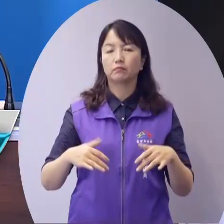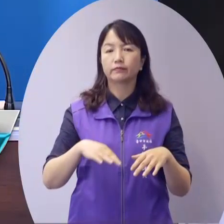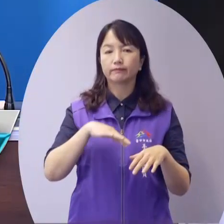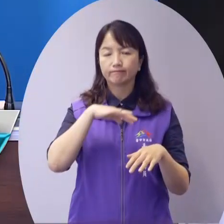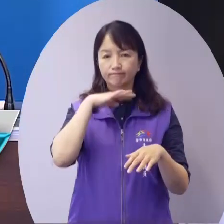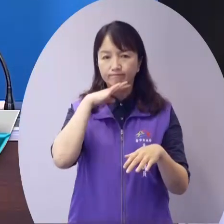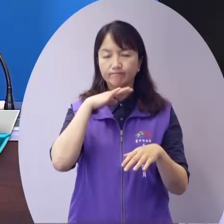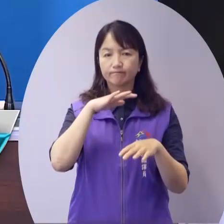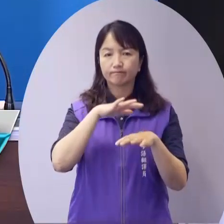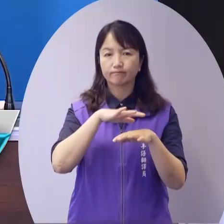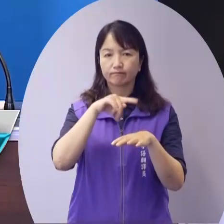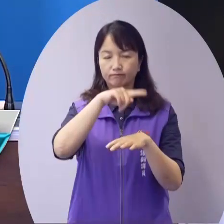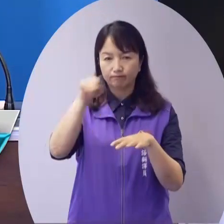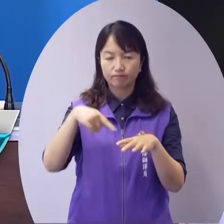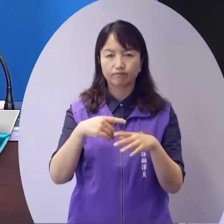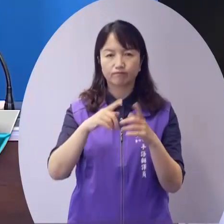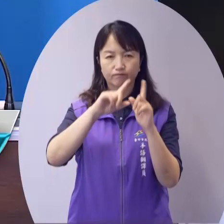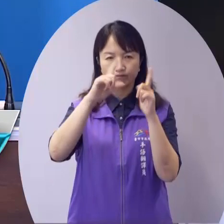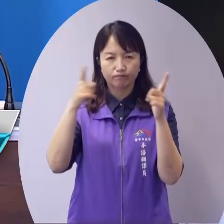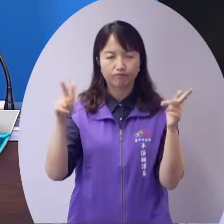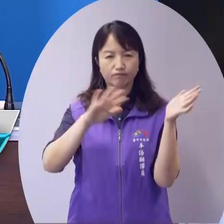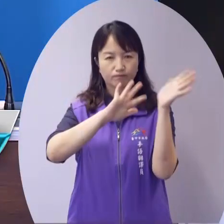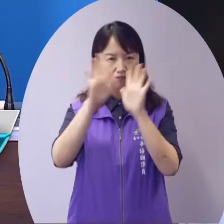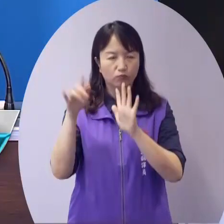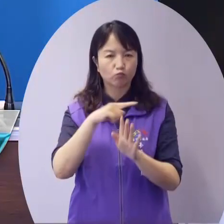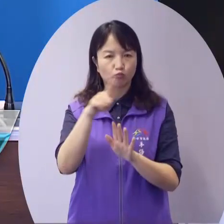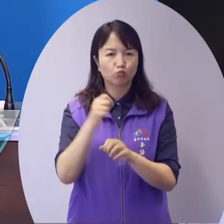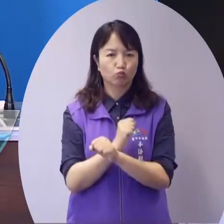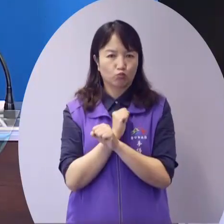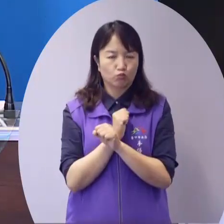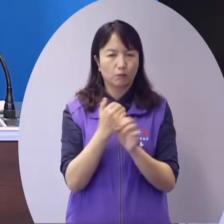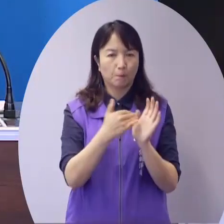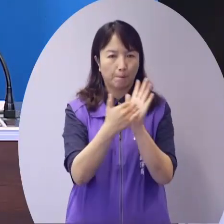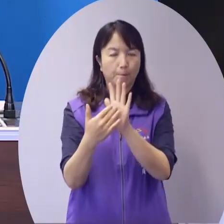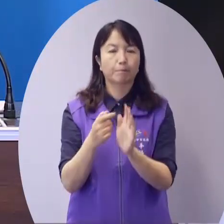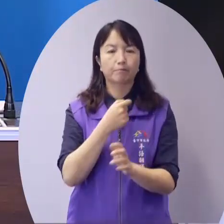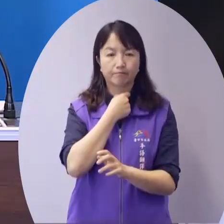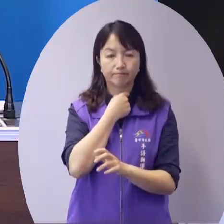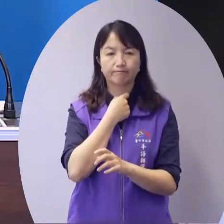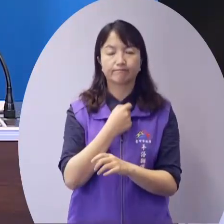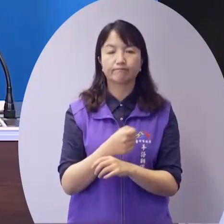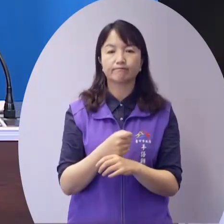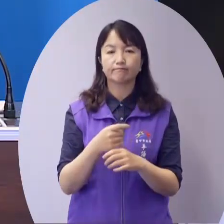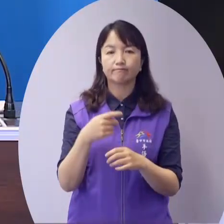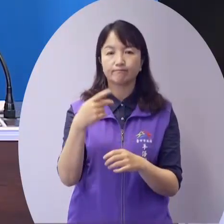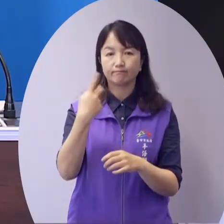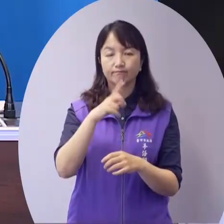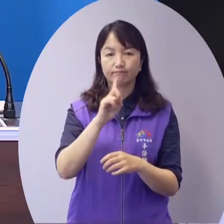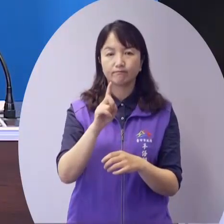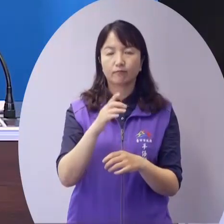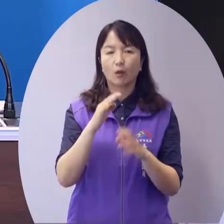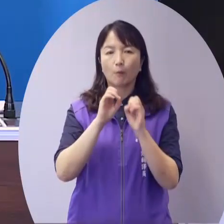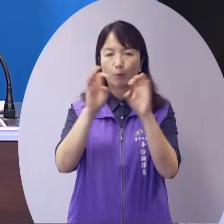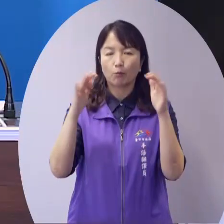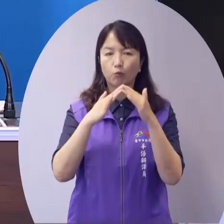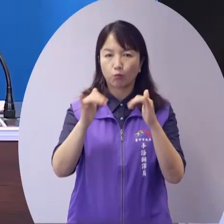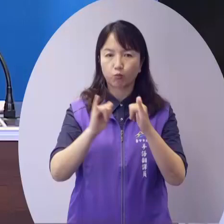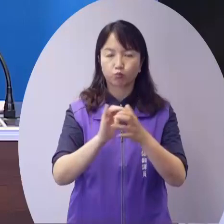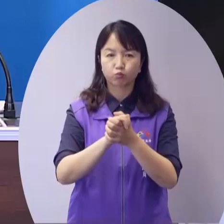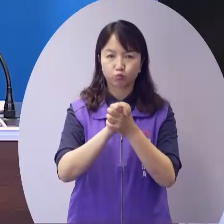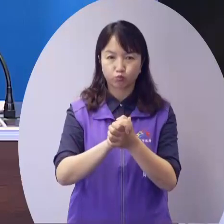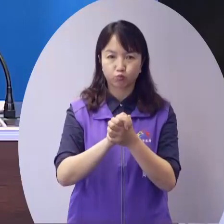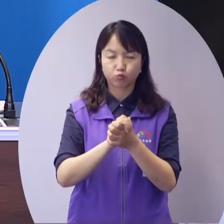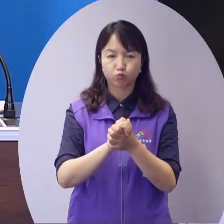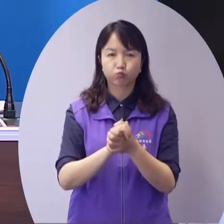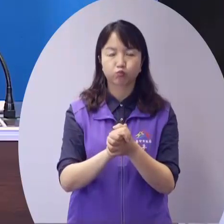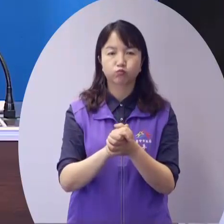是总而言之，对于各种天灾地变我们都不能够掉以轻心。所以也因此呢，我们要呼吁市民朋友，哈，你要